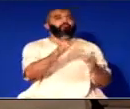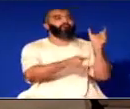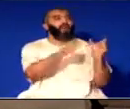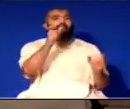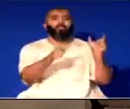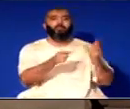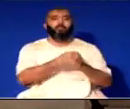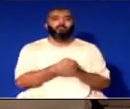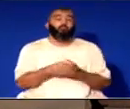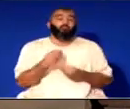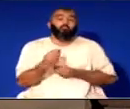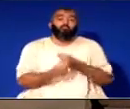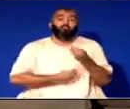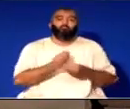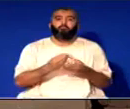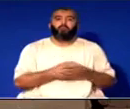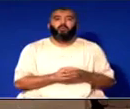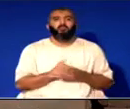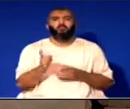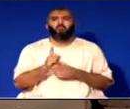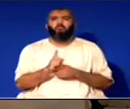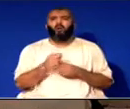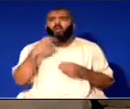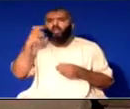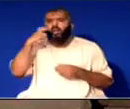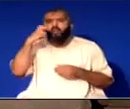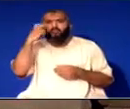الذي نفهمه من هذا الشاهد الذي